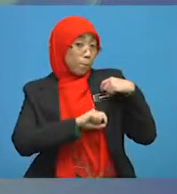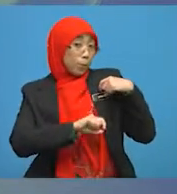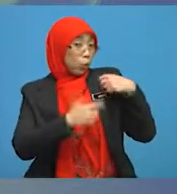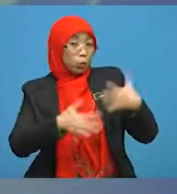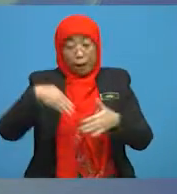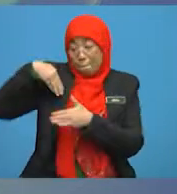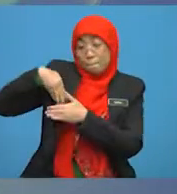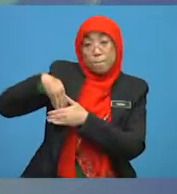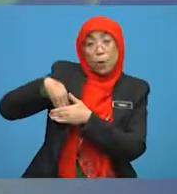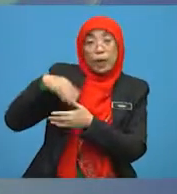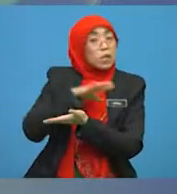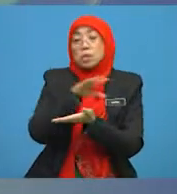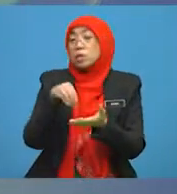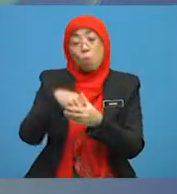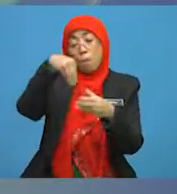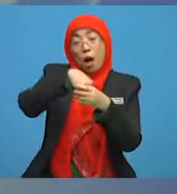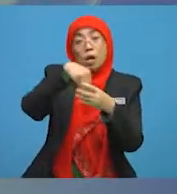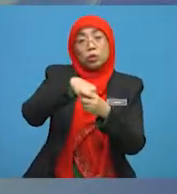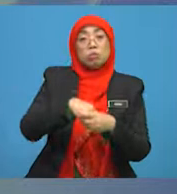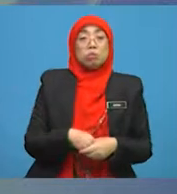dan poket.